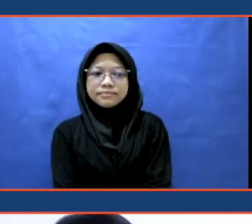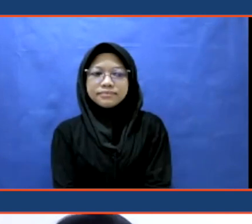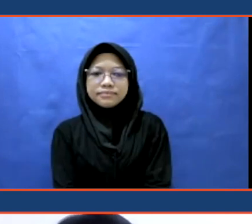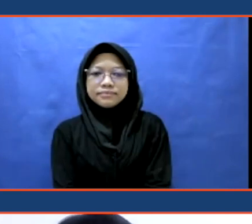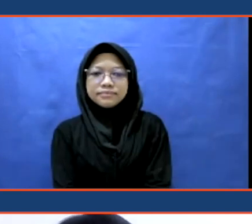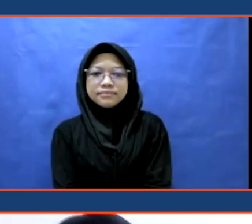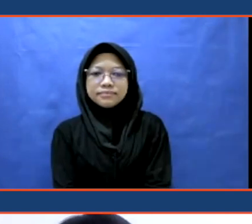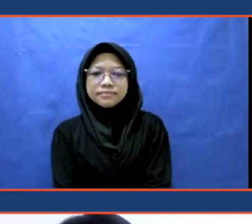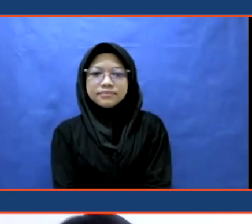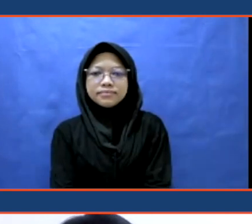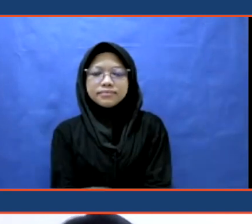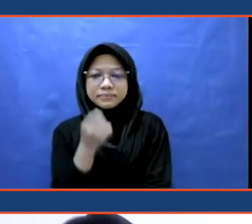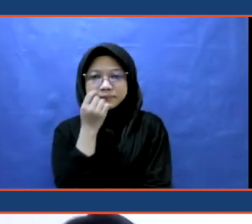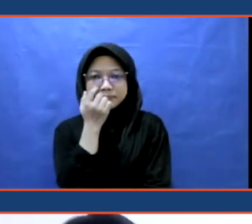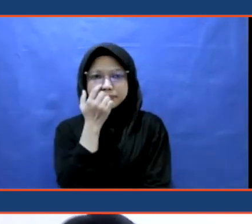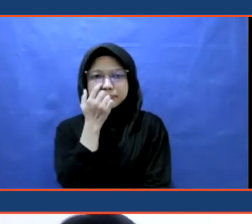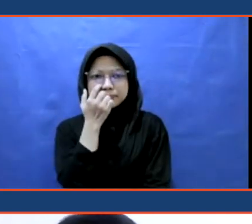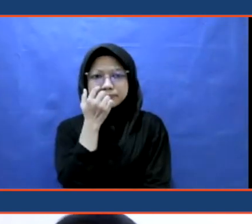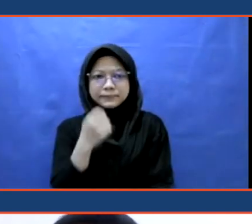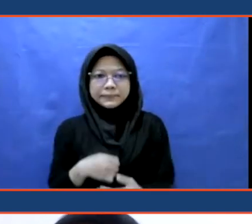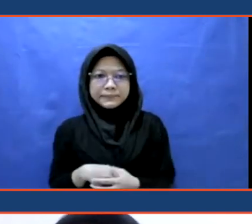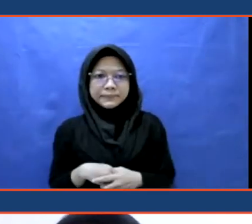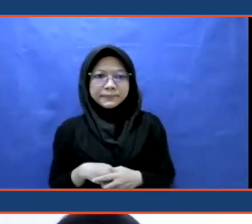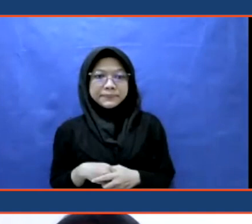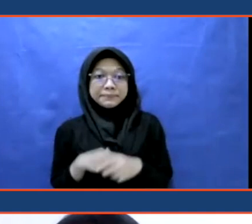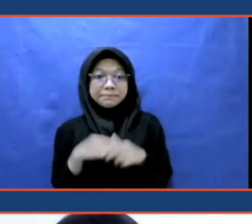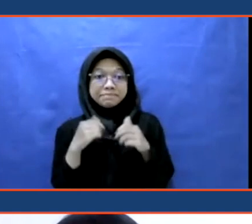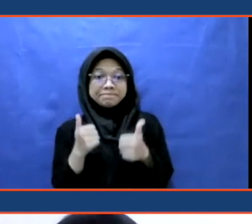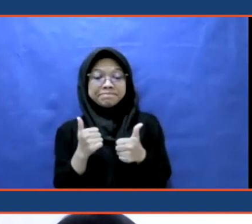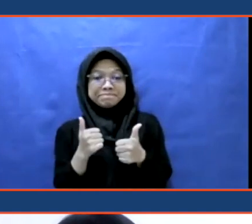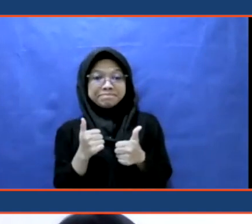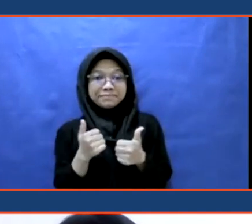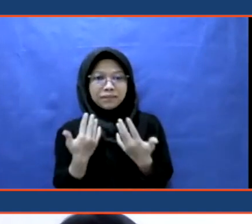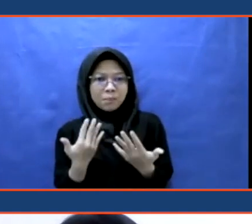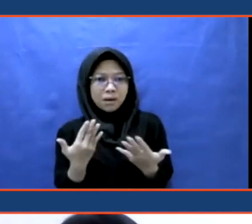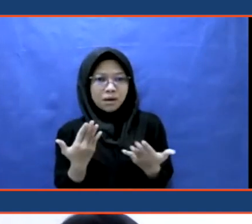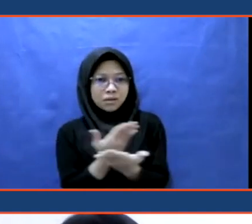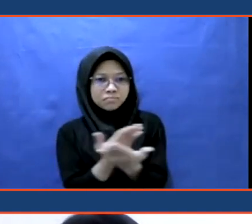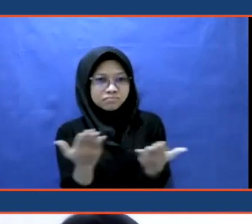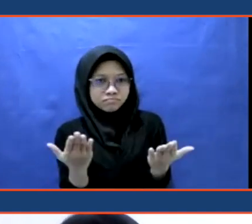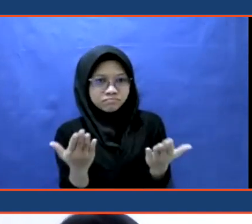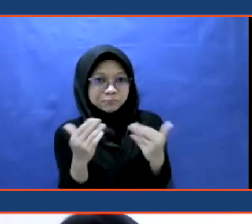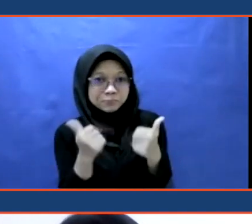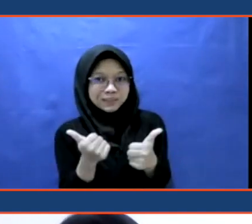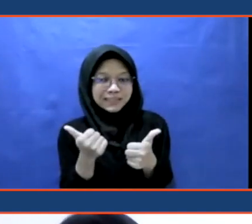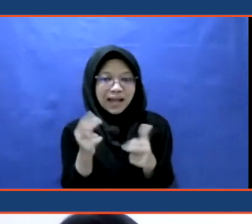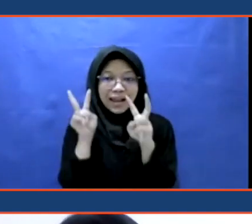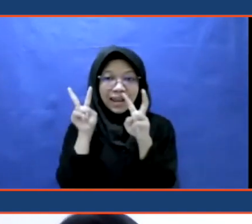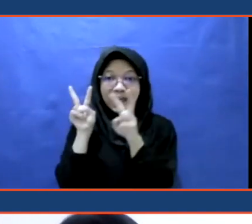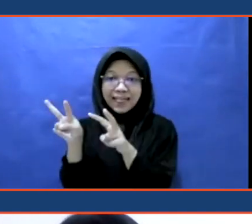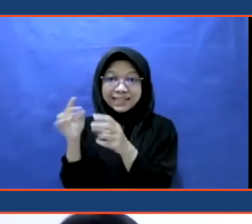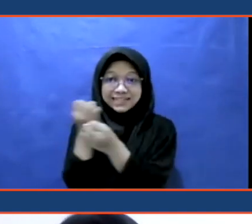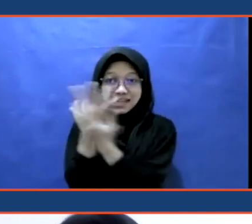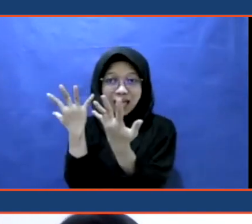hai oke apakah bisa terlihat dengan jelas